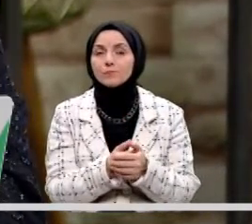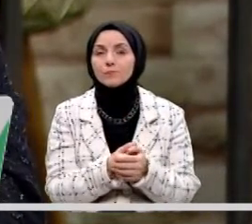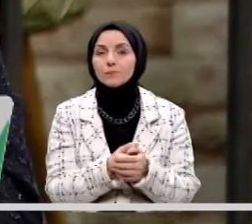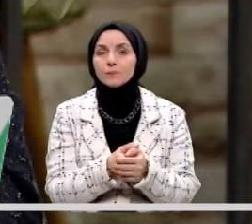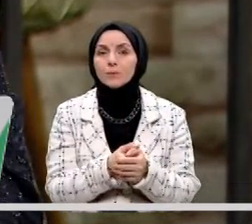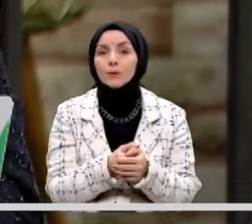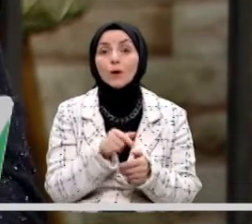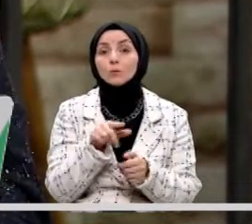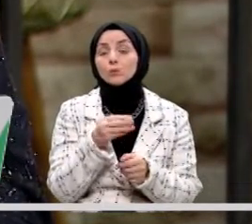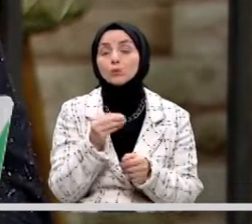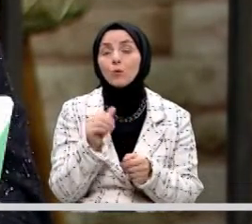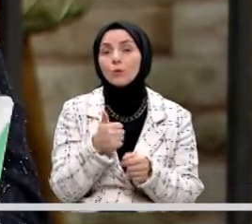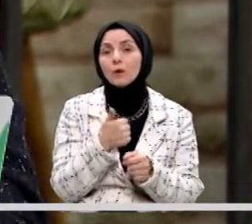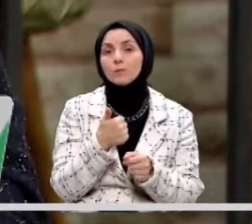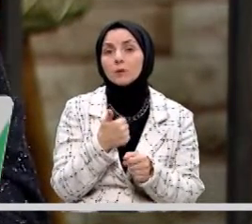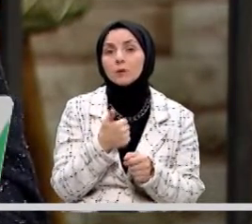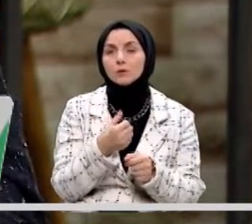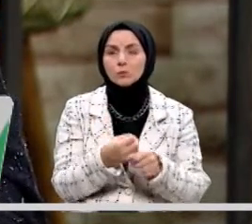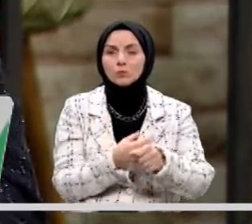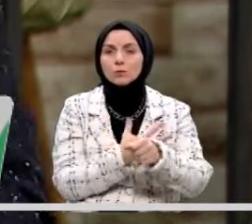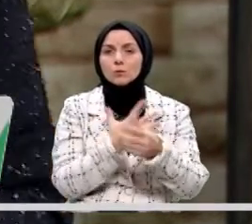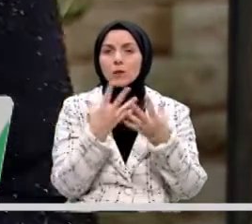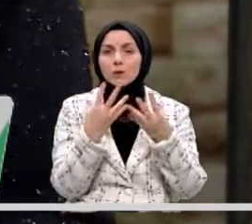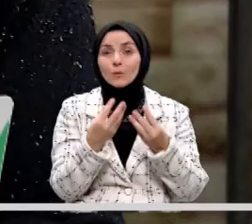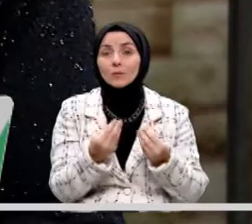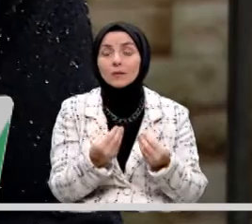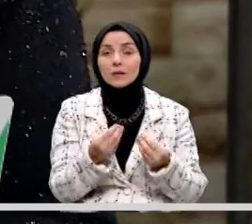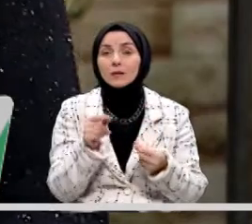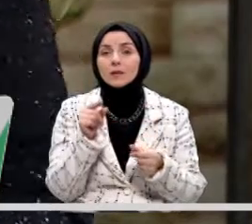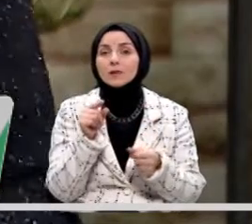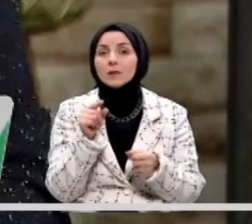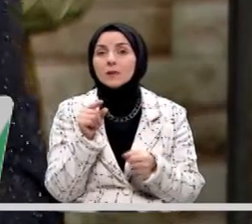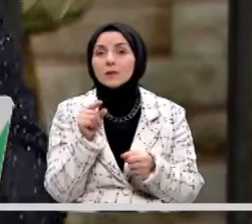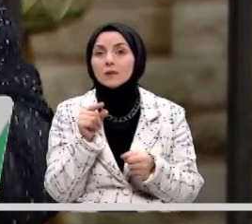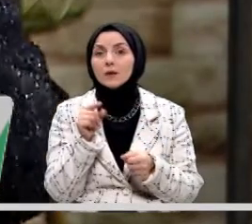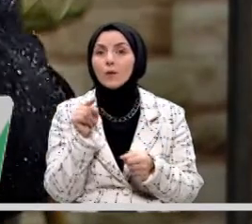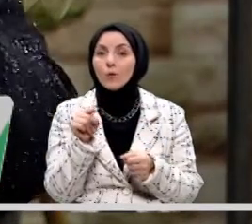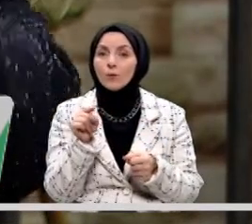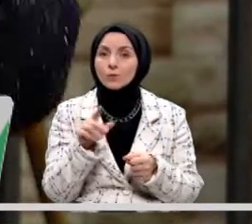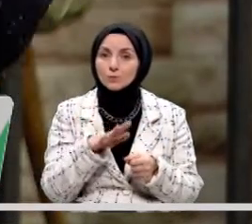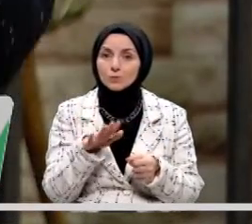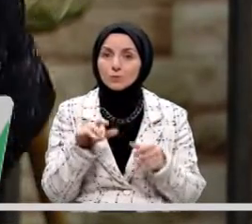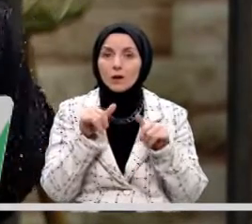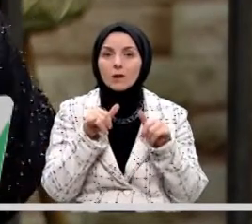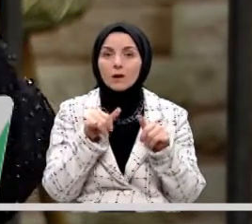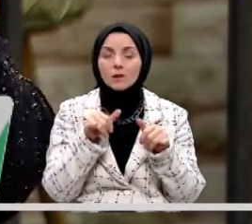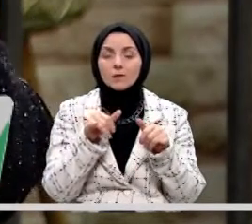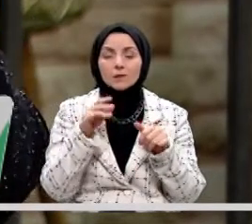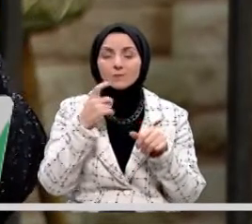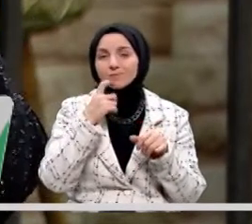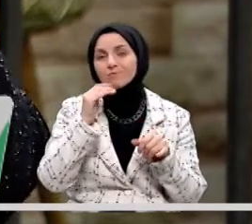Bakın bu çok önemli duygusal anlamda sosyal anlamda o yaşta kalıyor siz onun zekası isterse 160 olsun